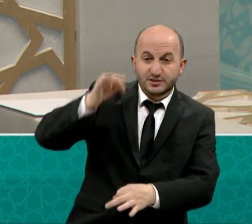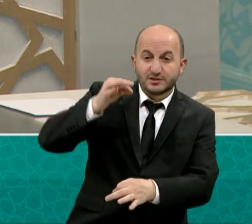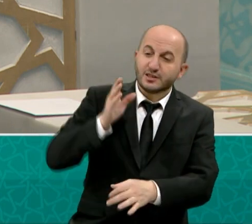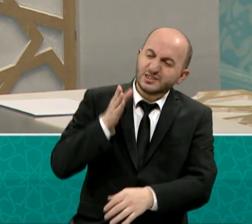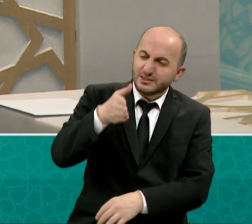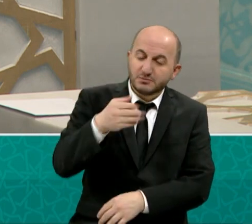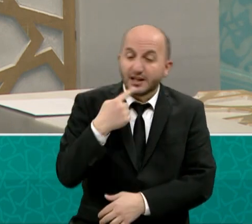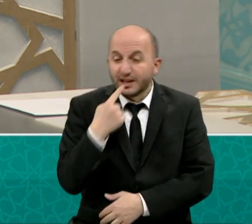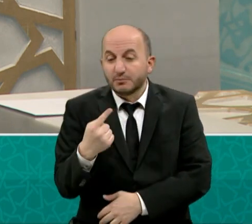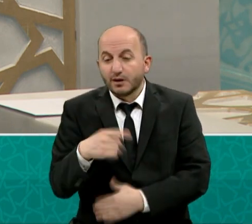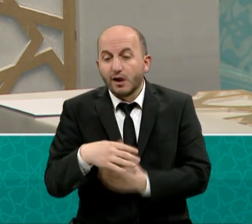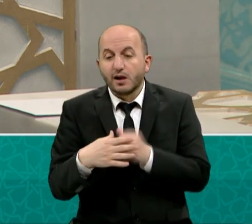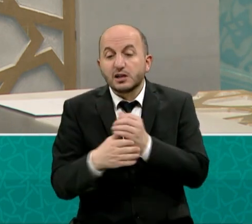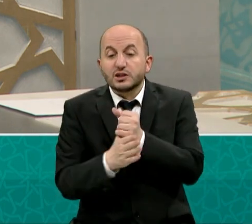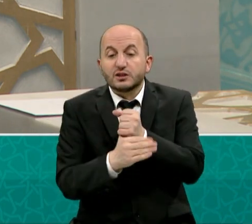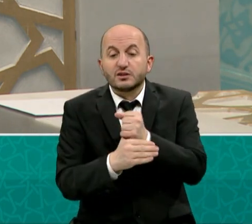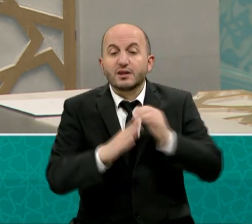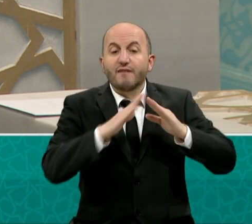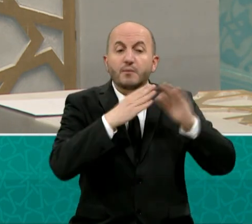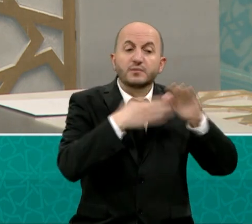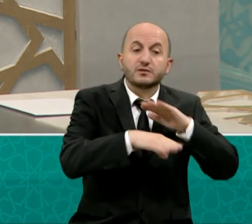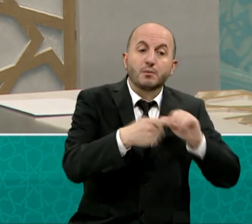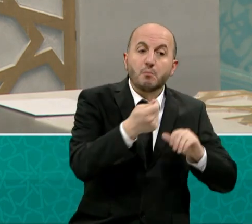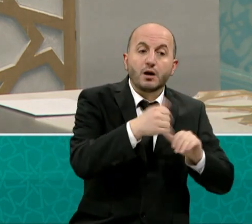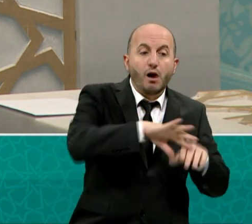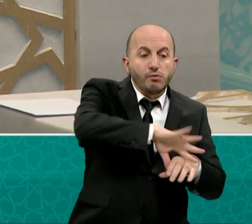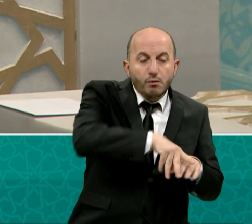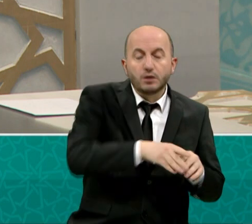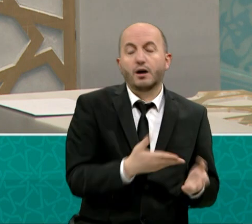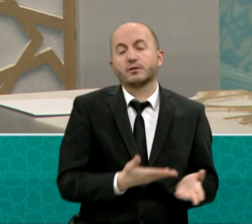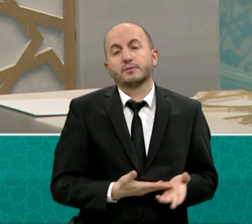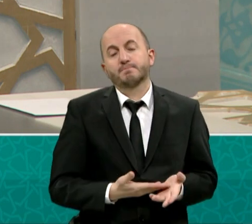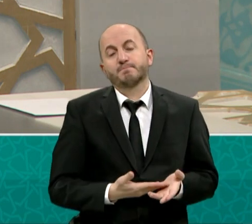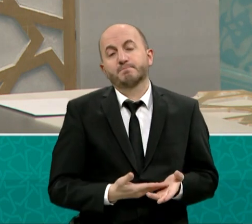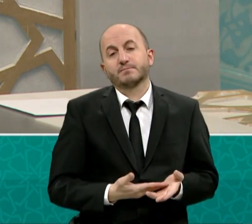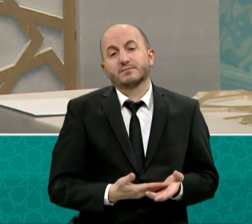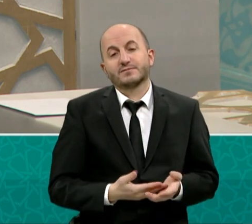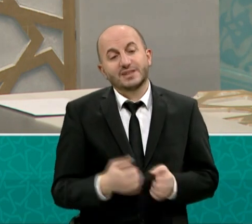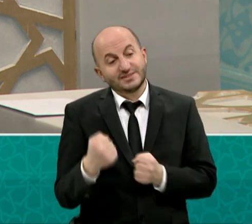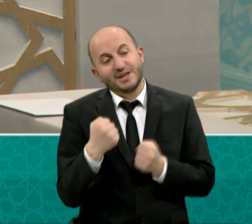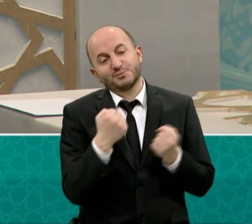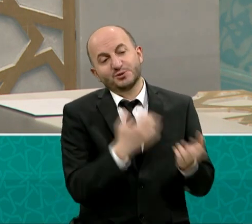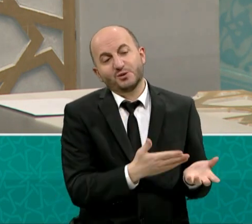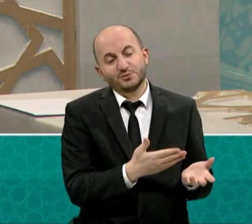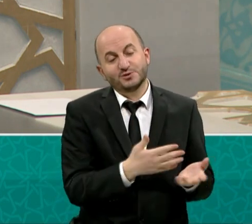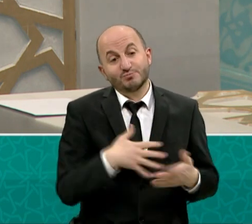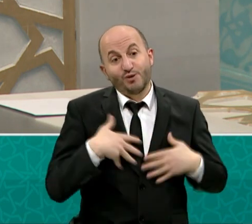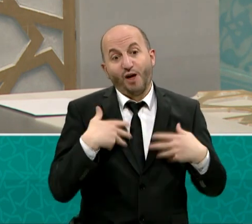ki, hırsız evime girdi, şu kadar paramı çaldı. O da geçmiş olsun demiş, teselli